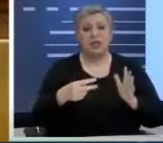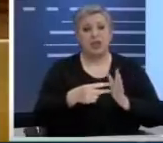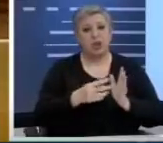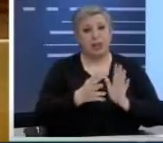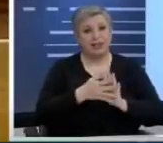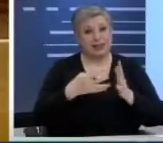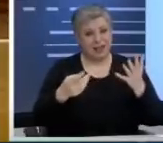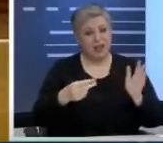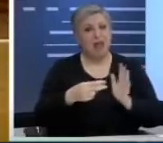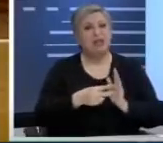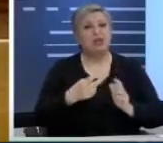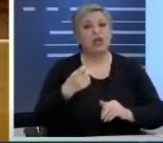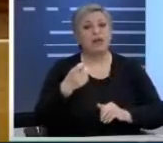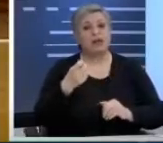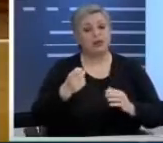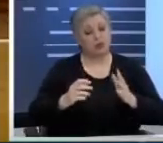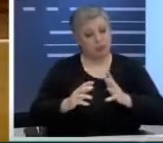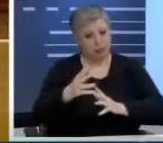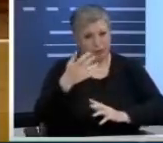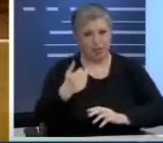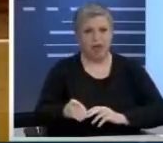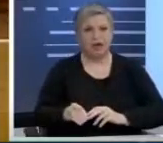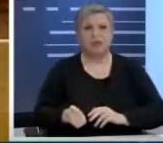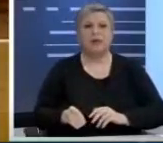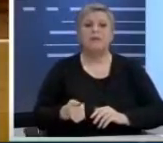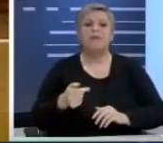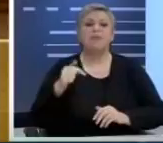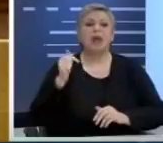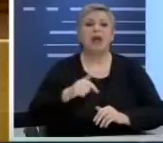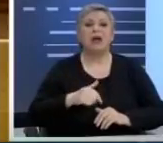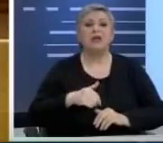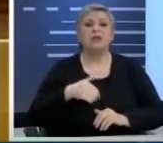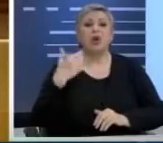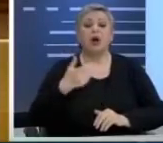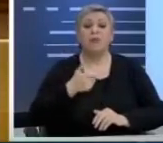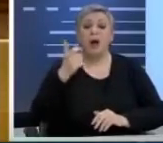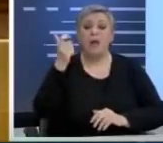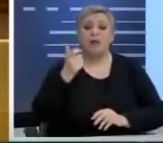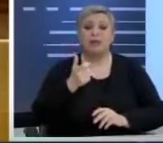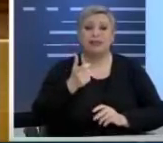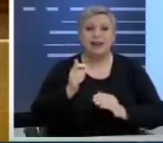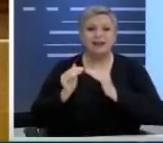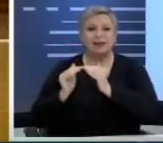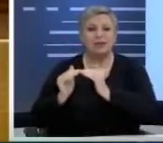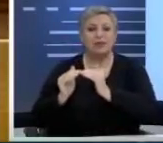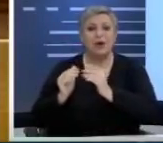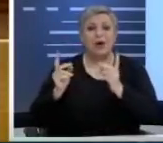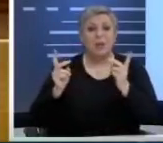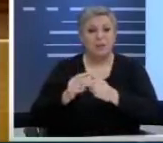20, τι είναι το αποτέλεσμα της μη μείωσης των συντάξεων και το πρόγραμμα